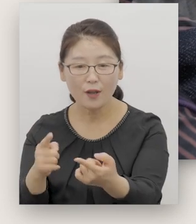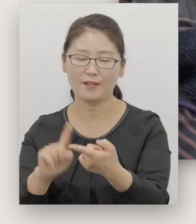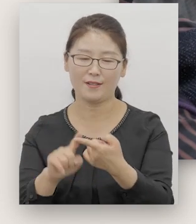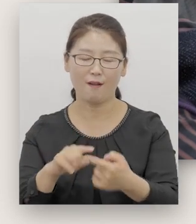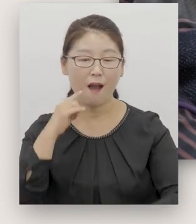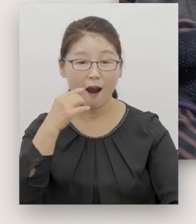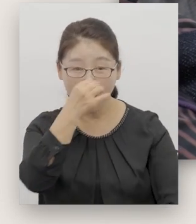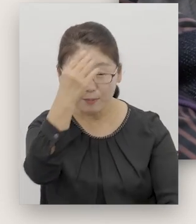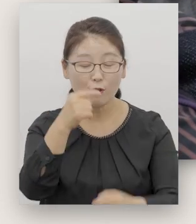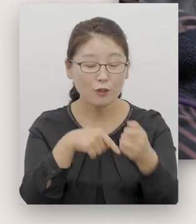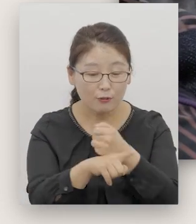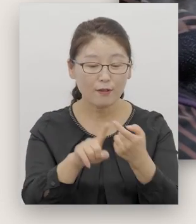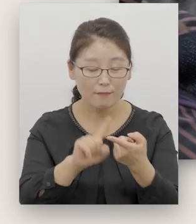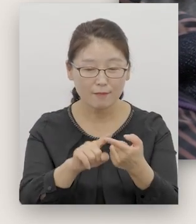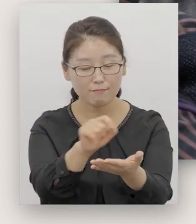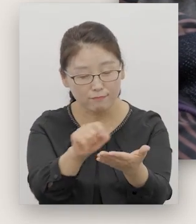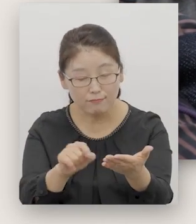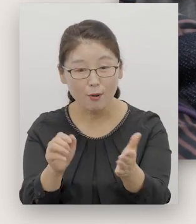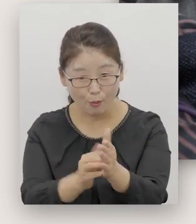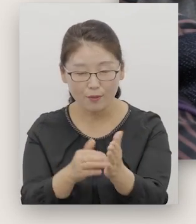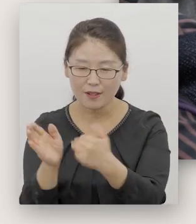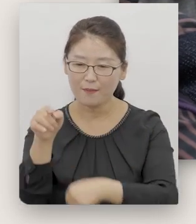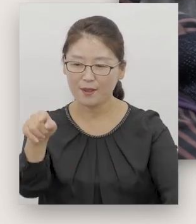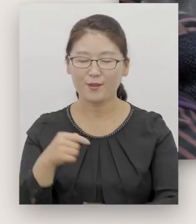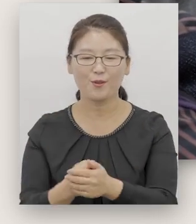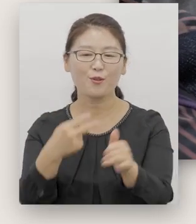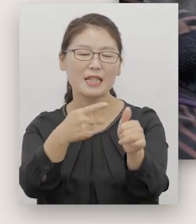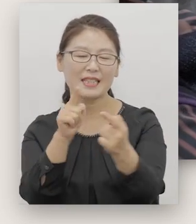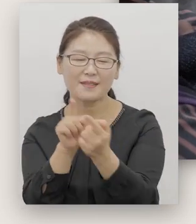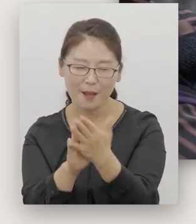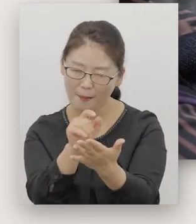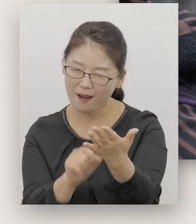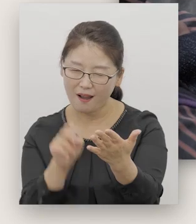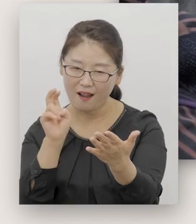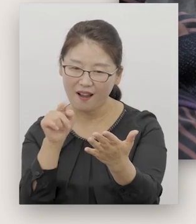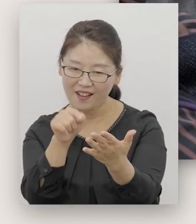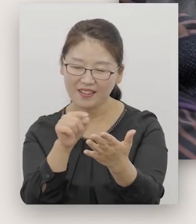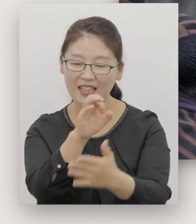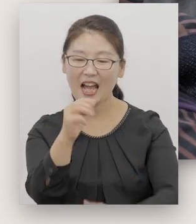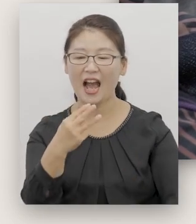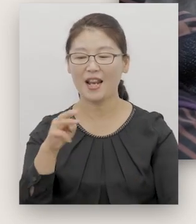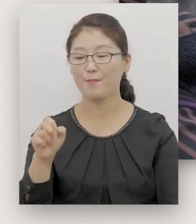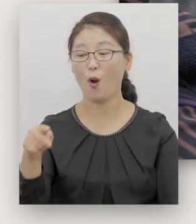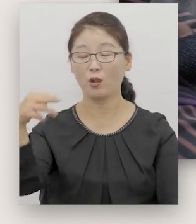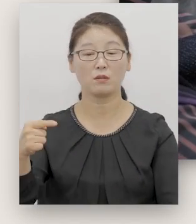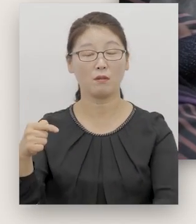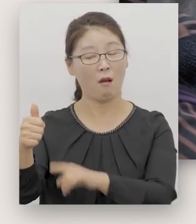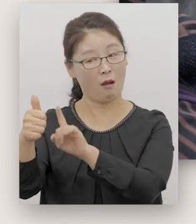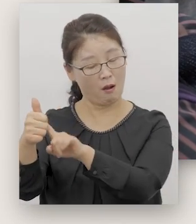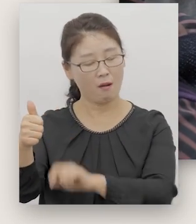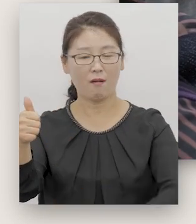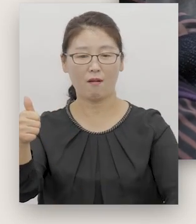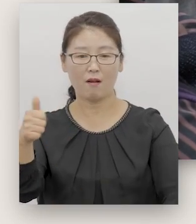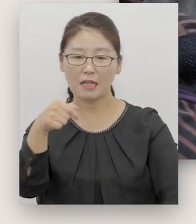또 뒷시장 스스로가 썼다라고 추정되어지는 이제 글에서 뒷시장이 이제 알머트 씨를 열심히 옹호하면서 알머트 씨가